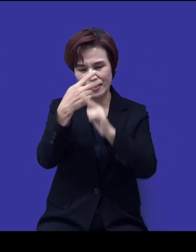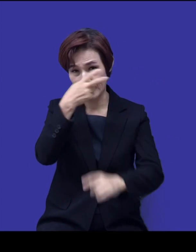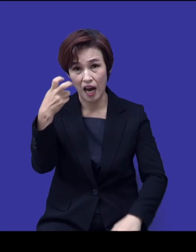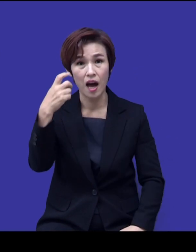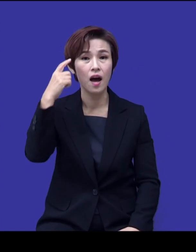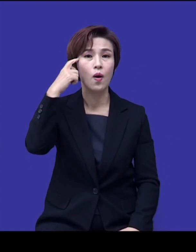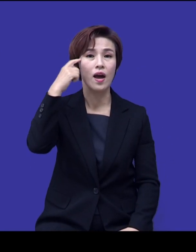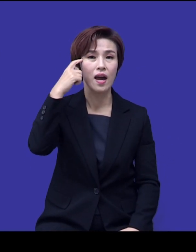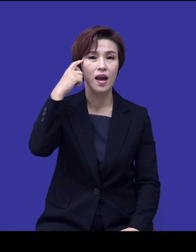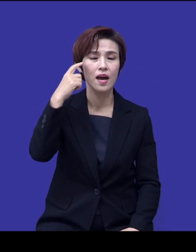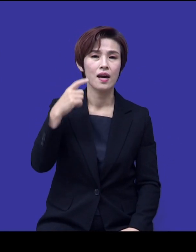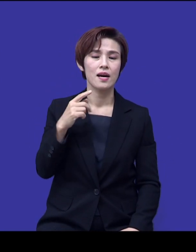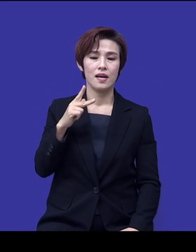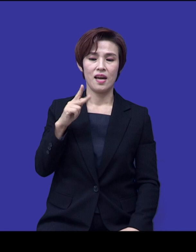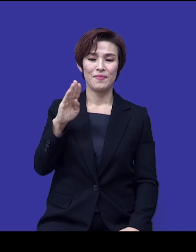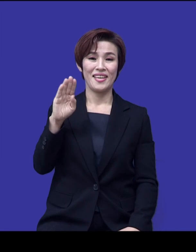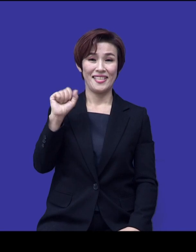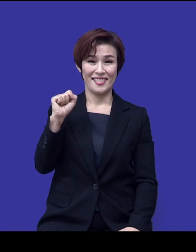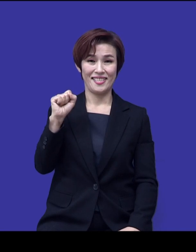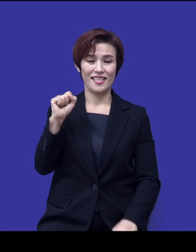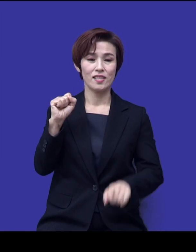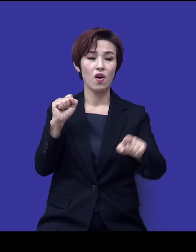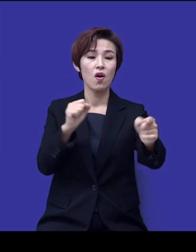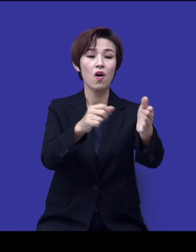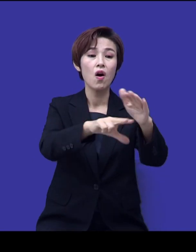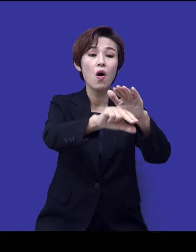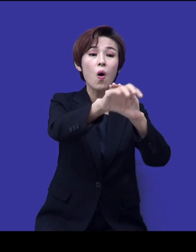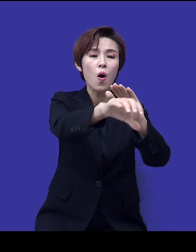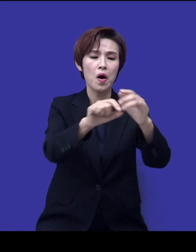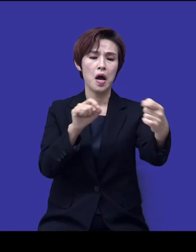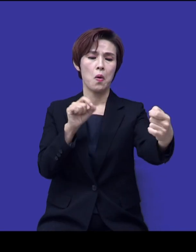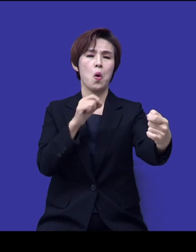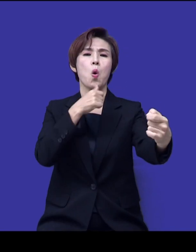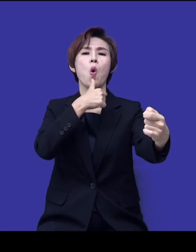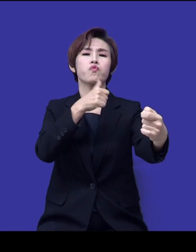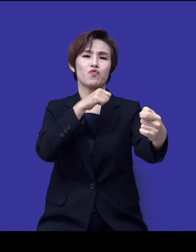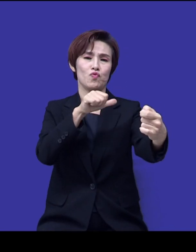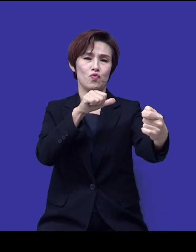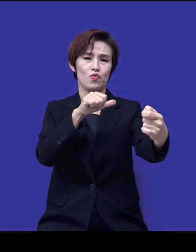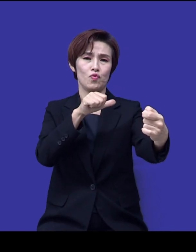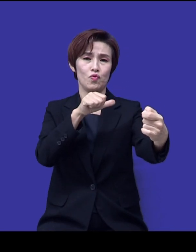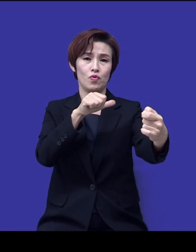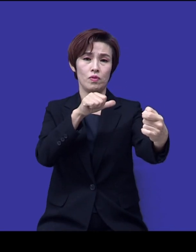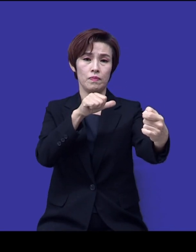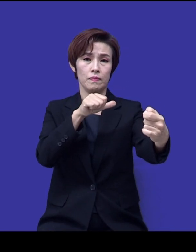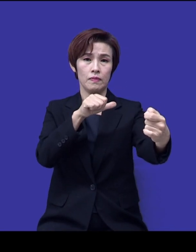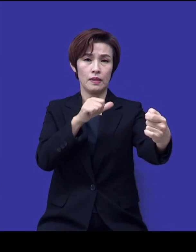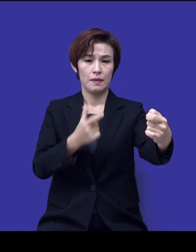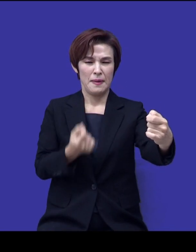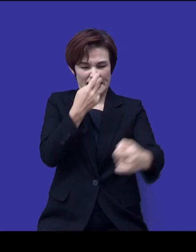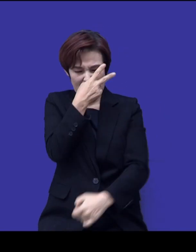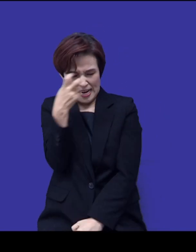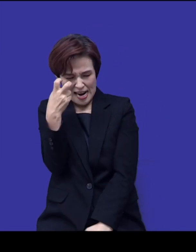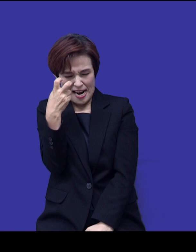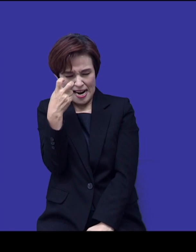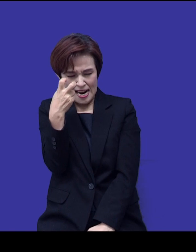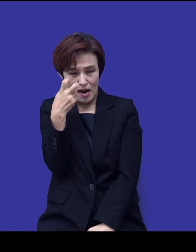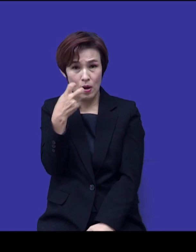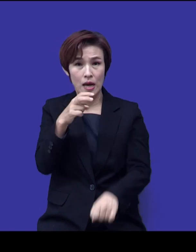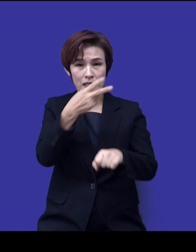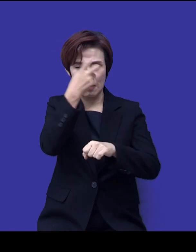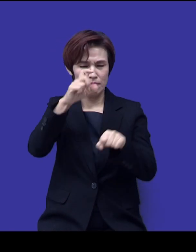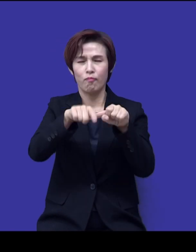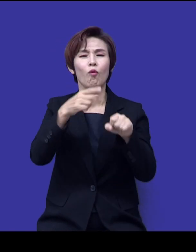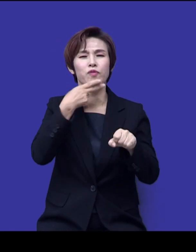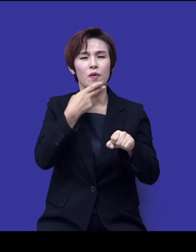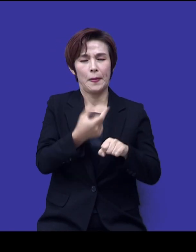예. 저희 KBS 별관에서 대방역까지 5분이 안 걸리는 거리예요. 네. 근데 자야 돼. 빨리 자야 돼. 빨리. 지금 언제 잠을 못